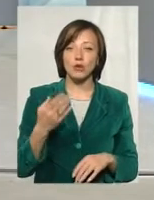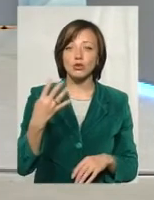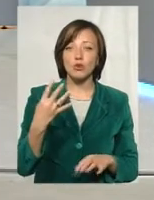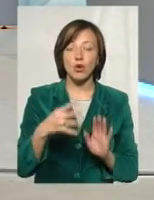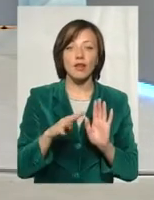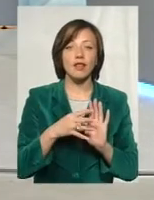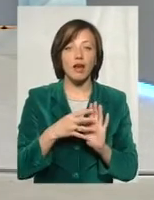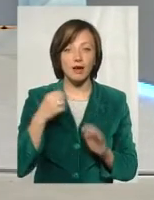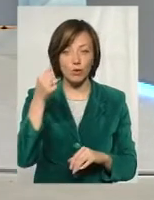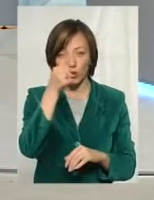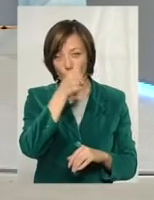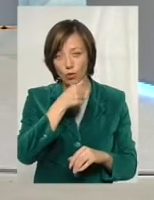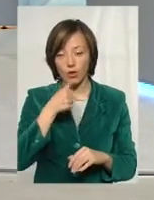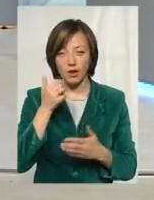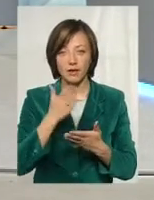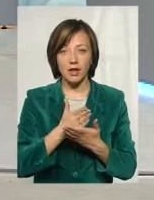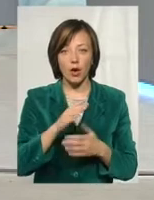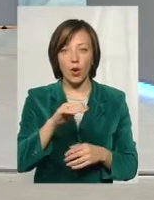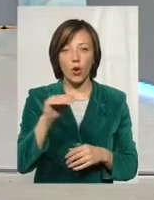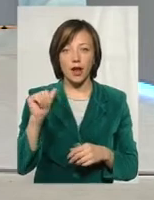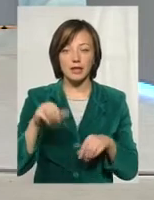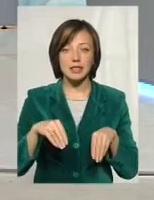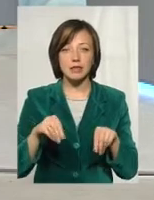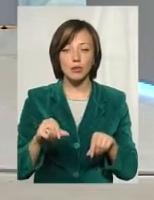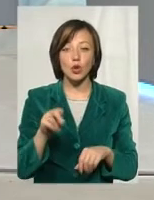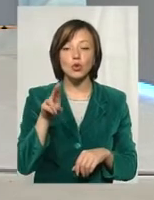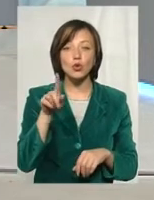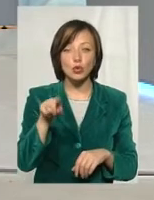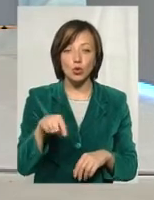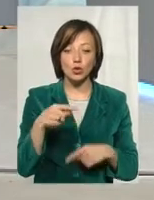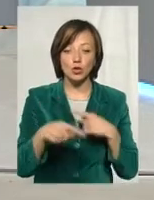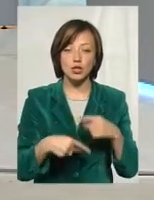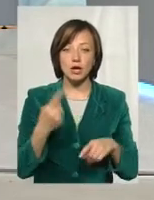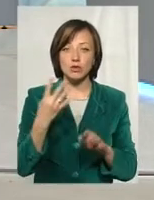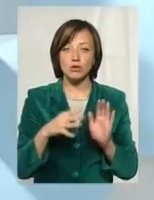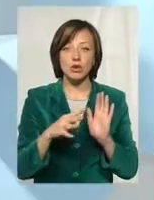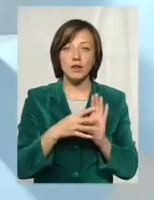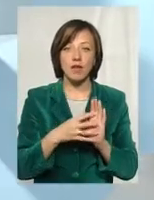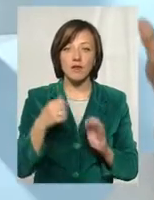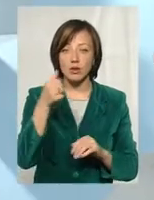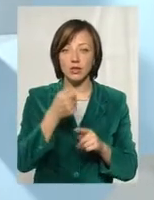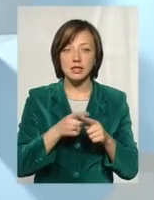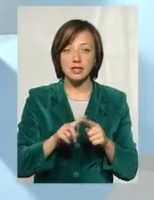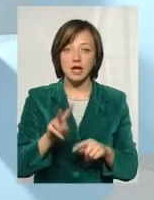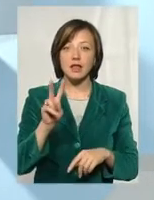49 років є оренда землі, то через 49 років це два покоління. То